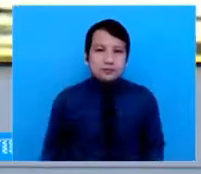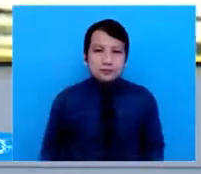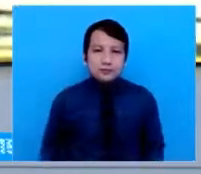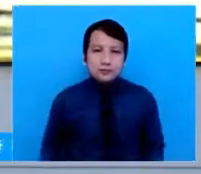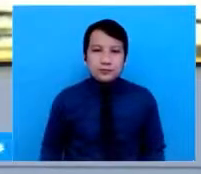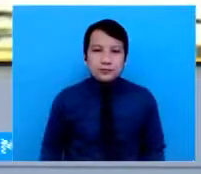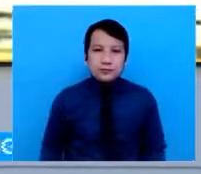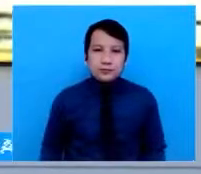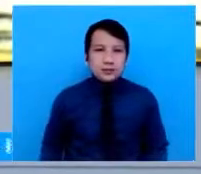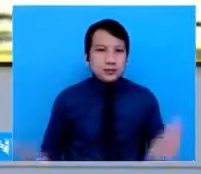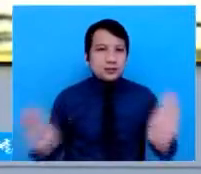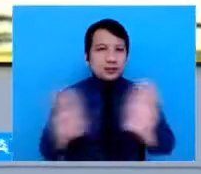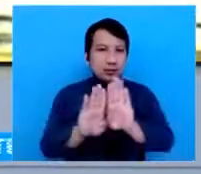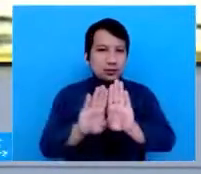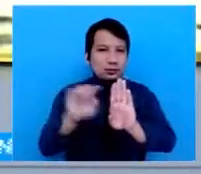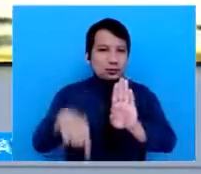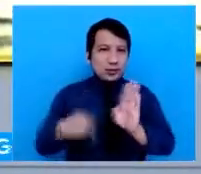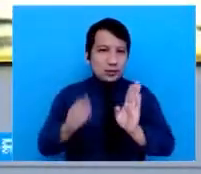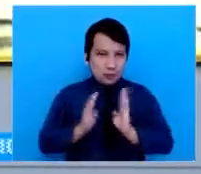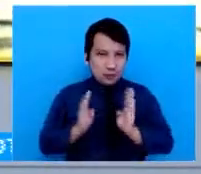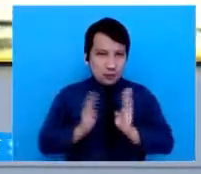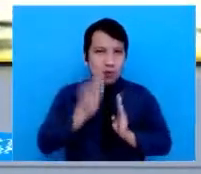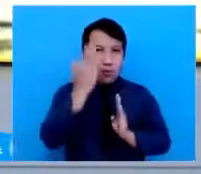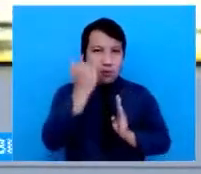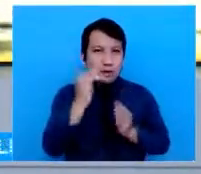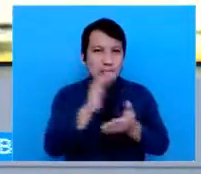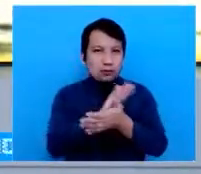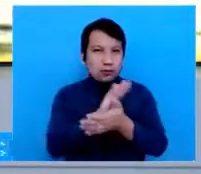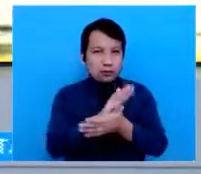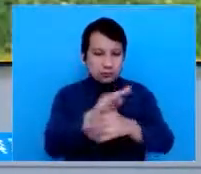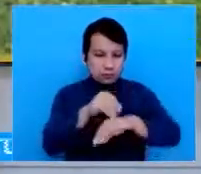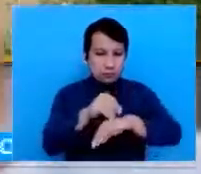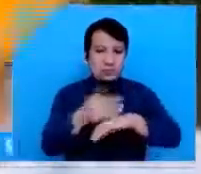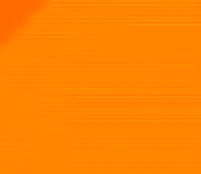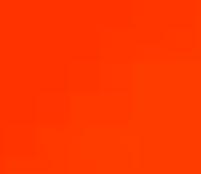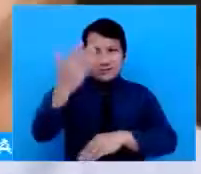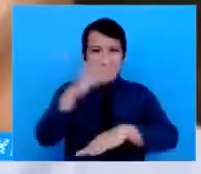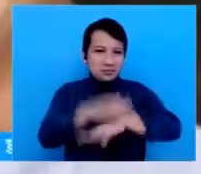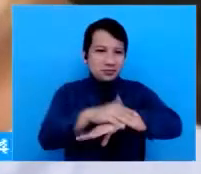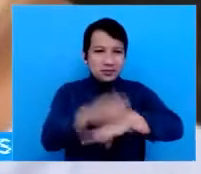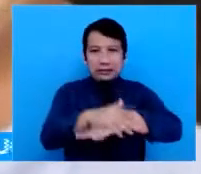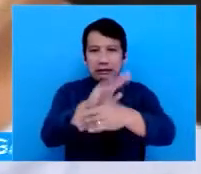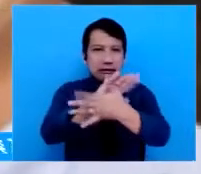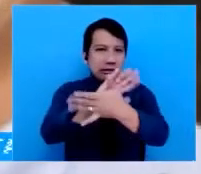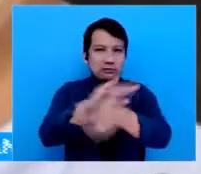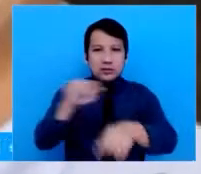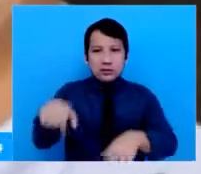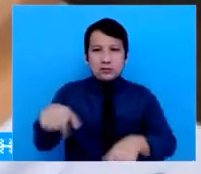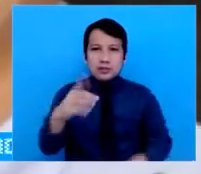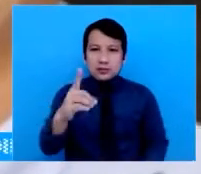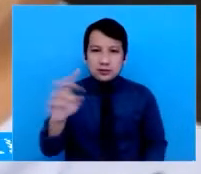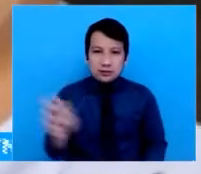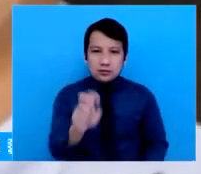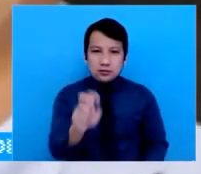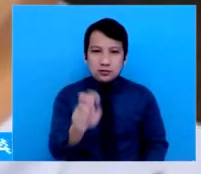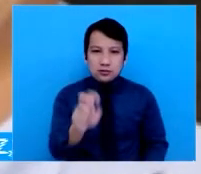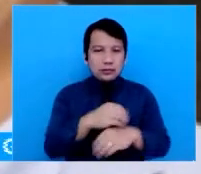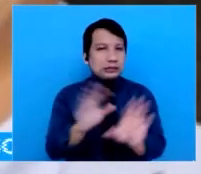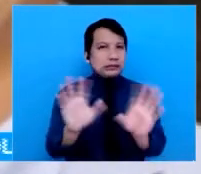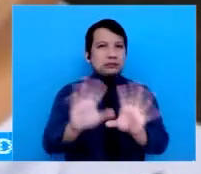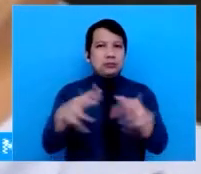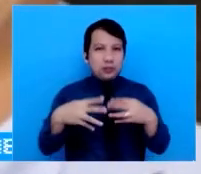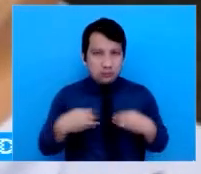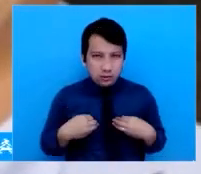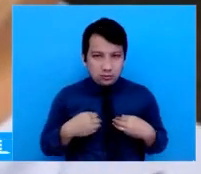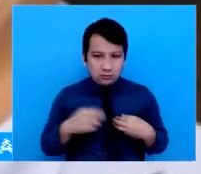Sarado muna sa mga turista ang Baguio City dahil pa rin sa banta ng COVID-19. Ayon sa City Tourism Operations Office, hindi muna sila tatanggap ng